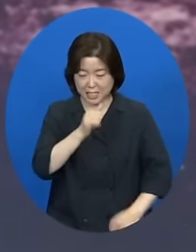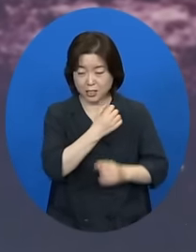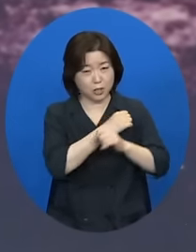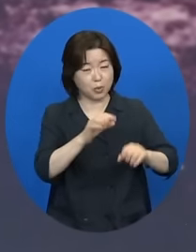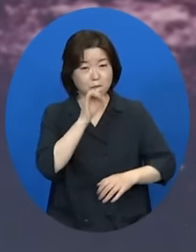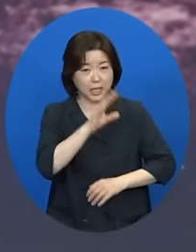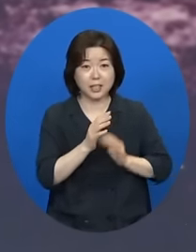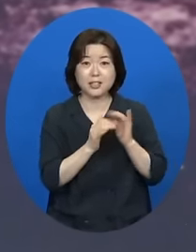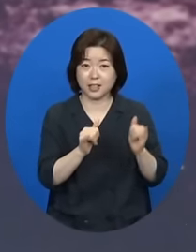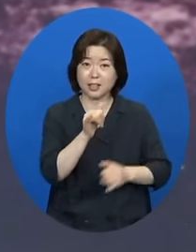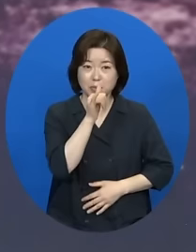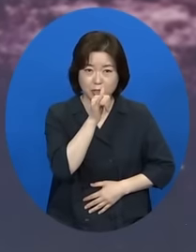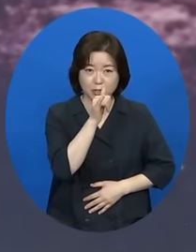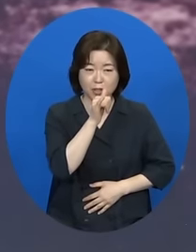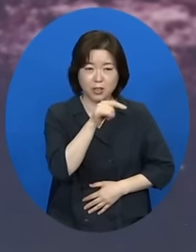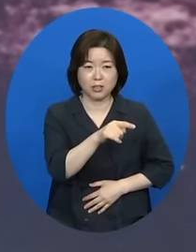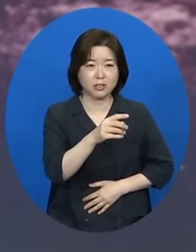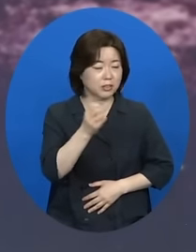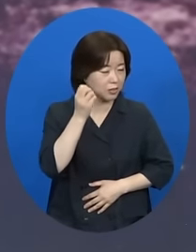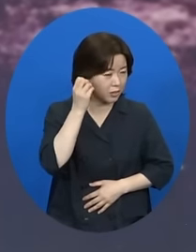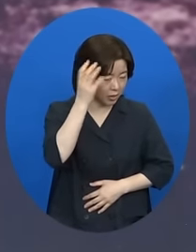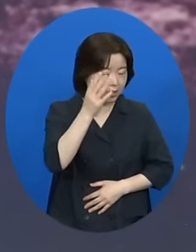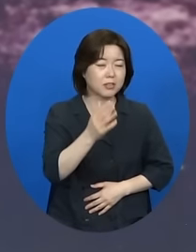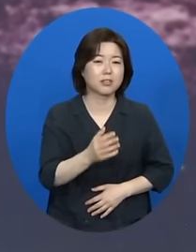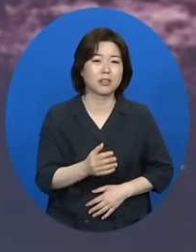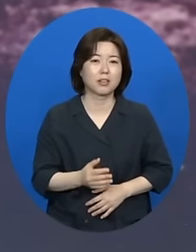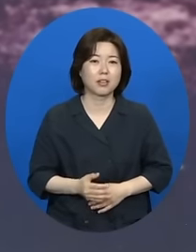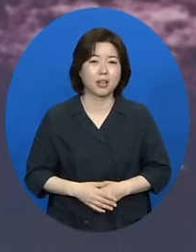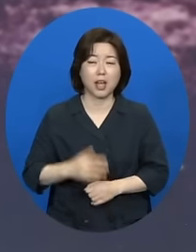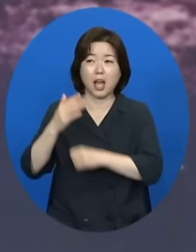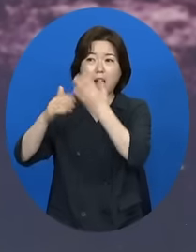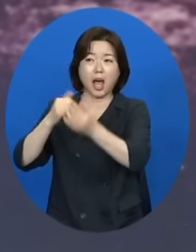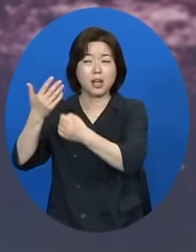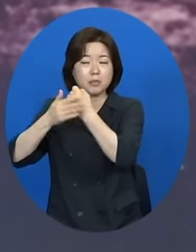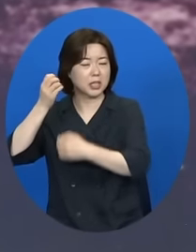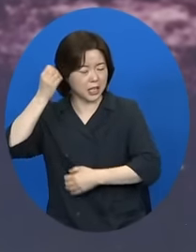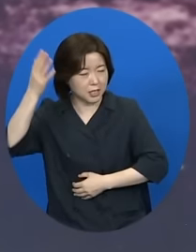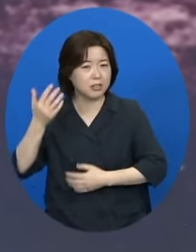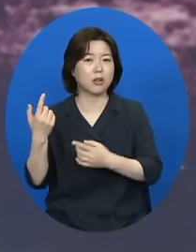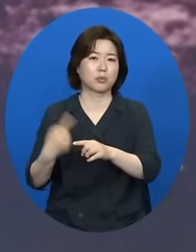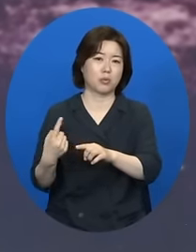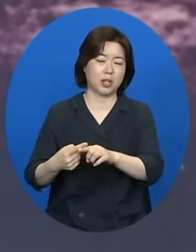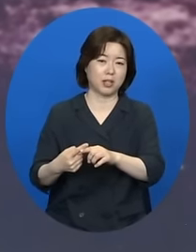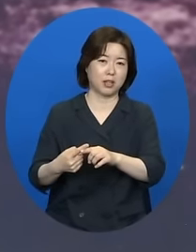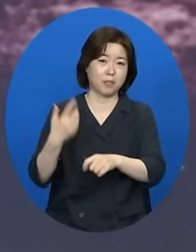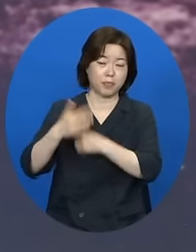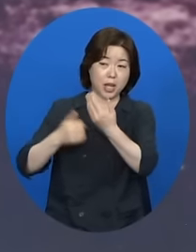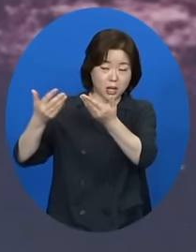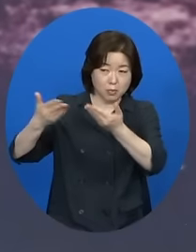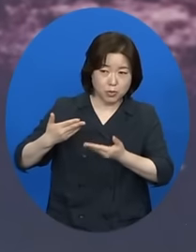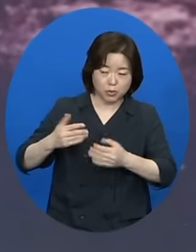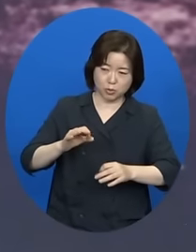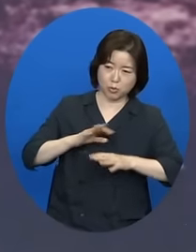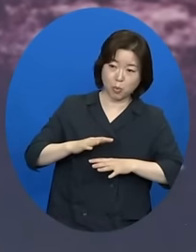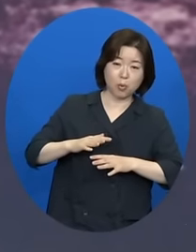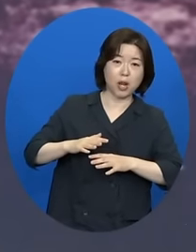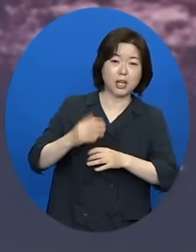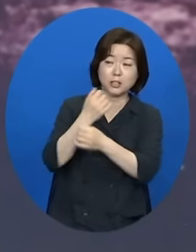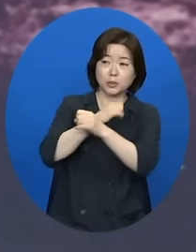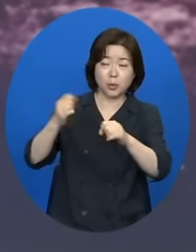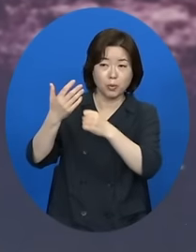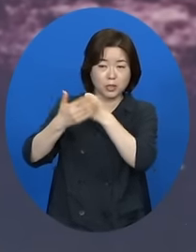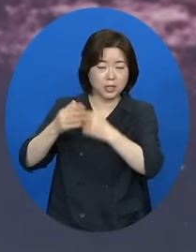사람이 있습니까? 여러분은 잊으신 겁니다. 하나님의 은혜를 잊으신 거예요. 하나님 베풀어주신 놀라운 그 용서를 여러분이 잊으신